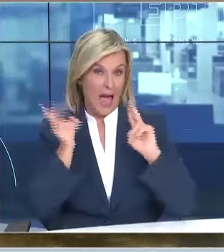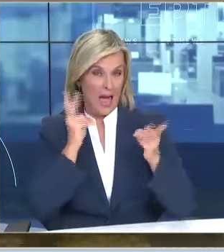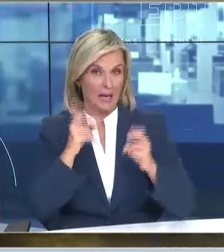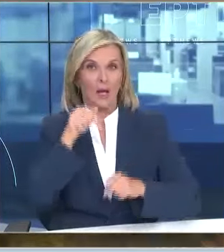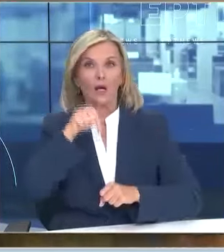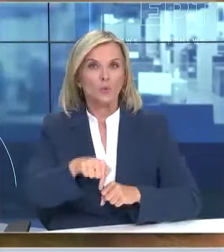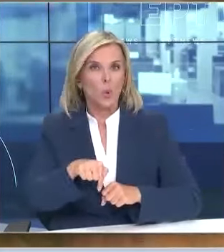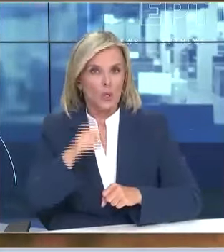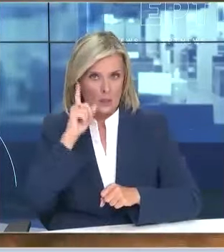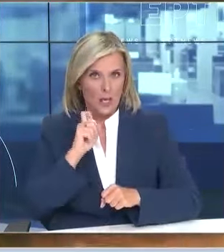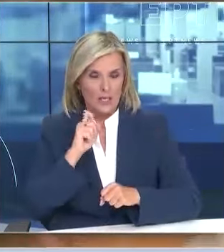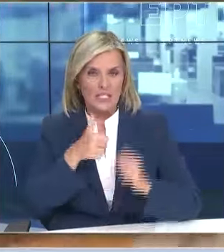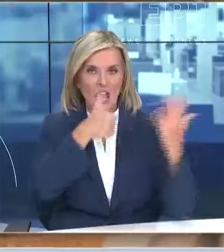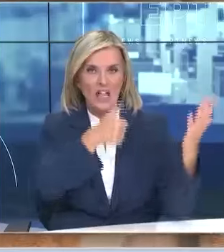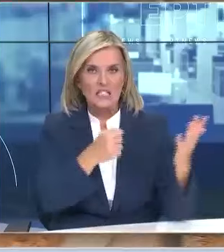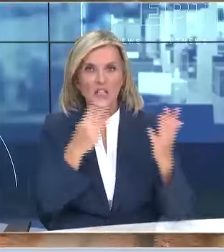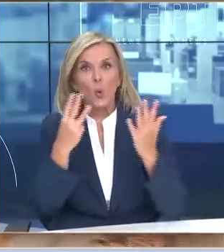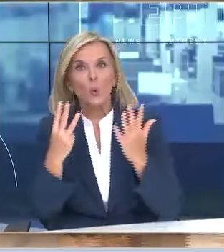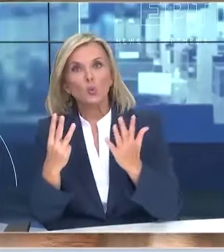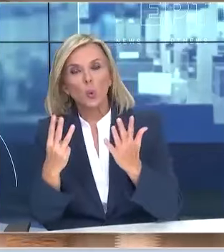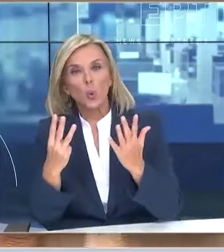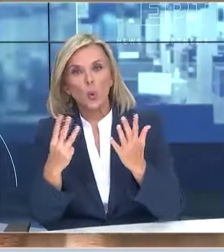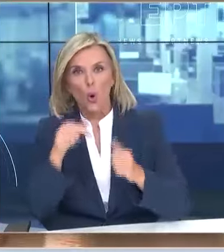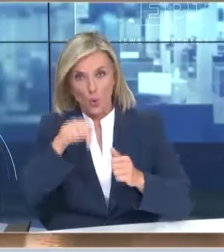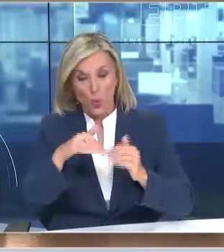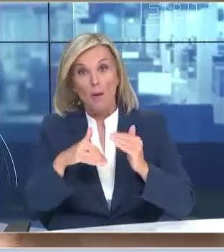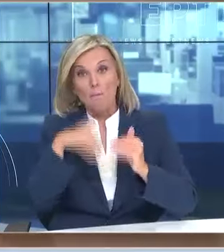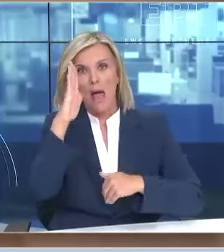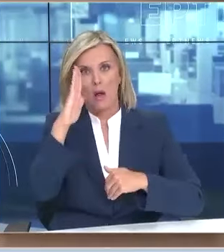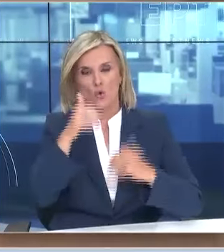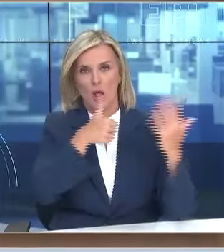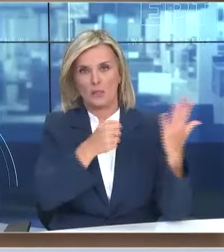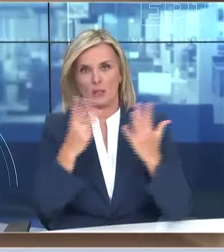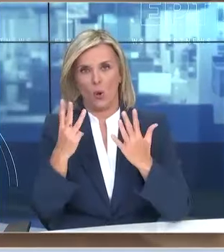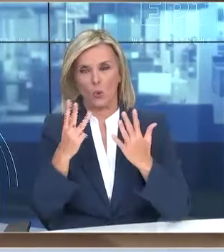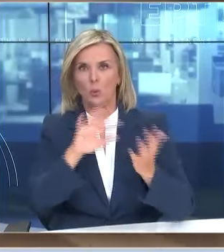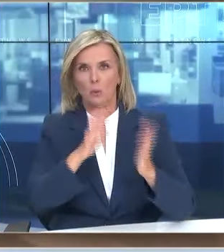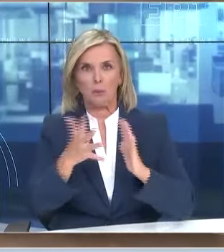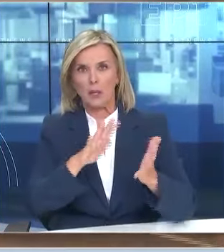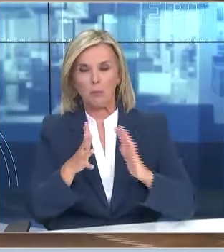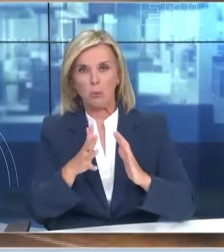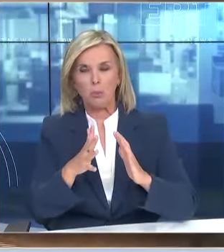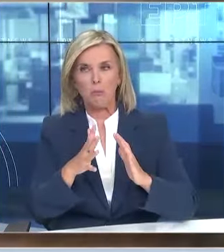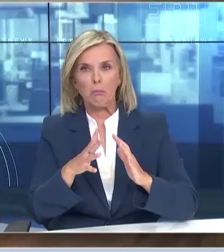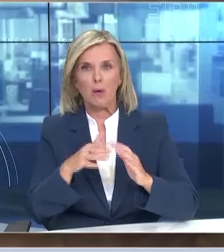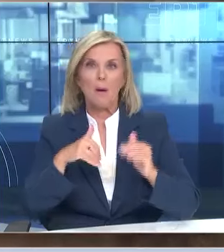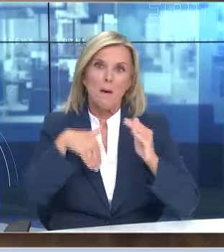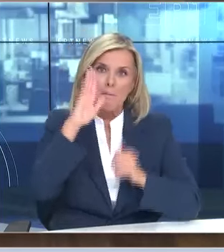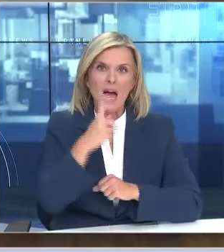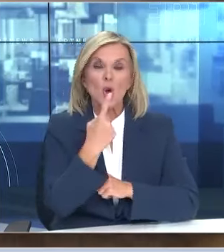είχαμε 68, σήμερα έχουμε, αυτή τη στιγμή έχουμε πολύ παραπάνω, μπορούμε να είμαστε και σε περιοχές ανάλογα και πάνω από